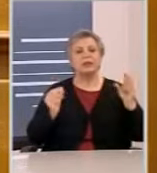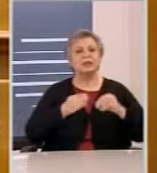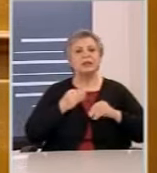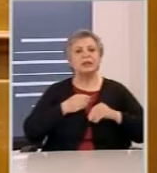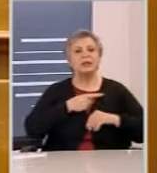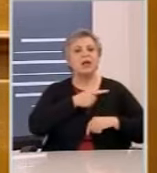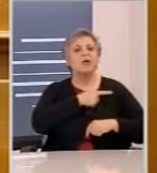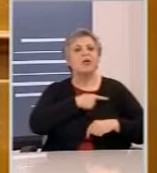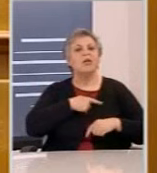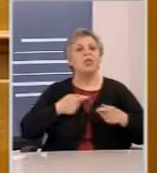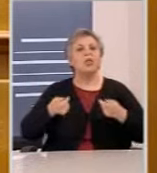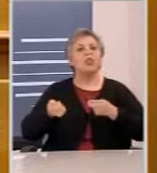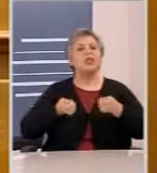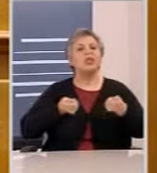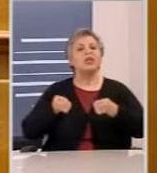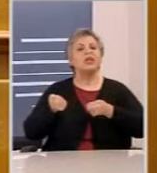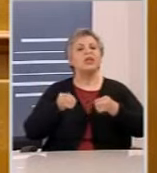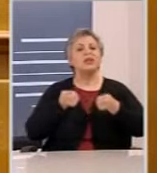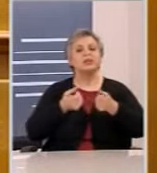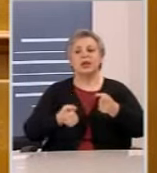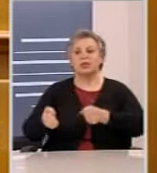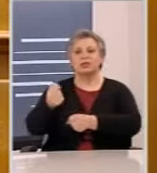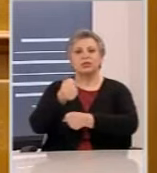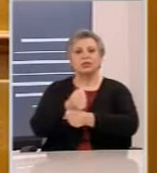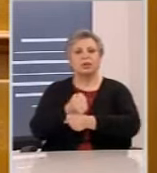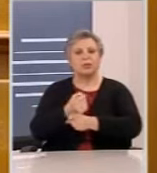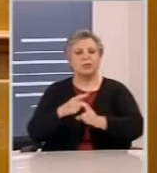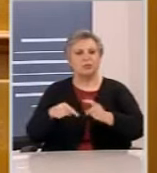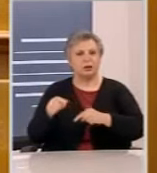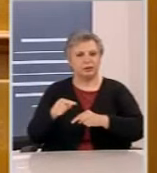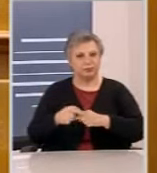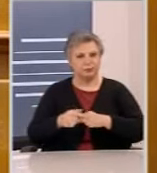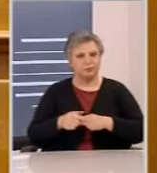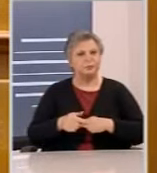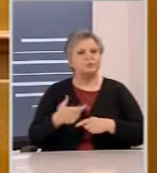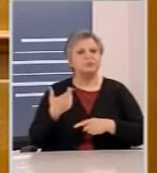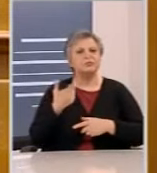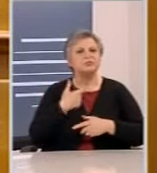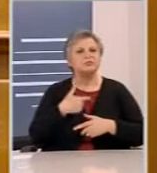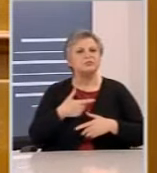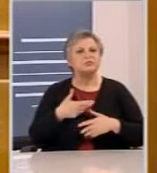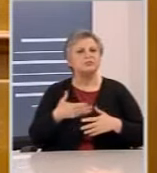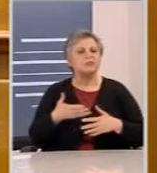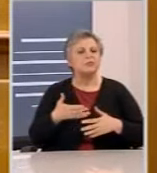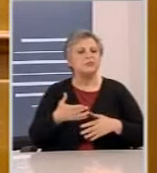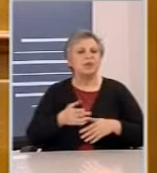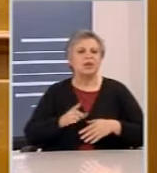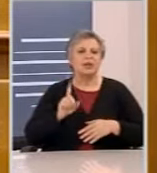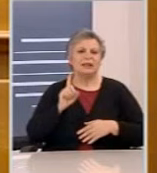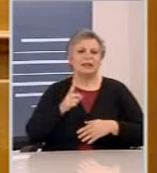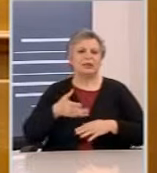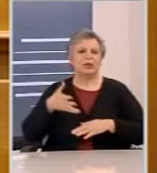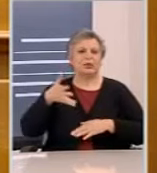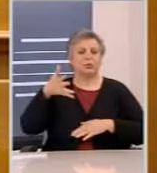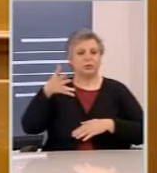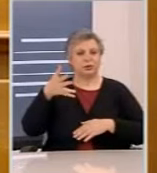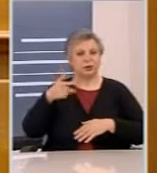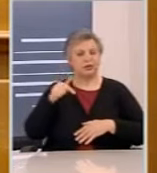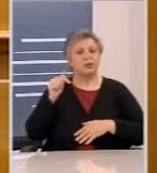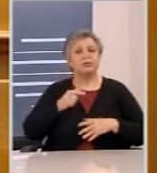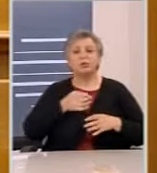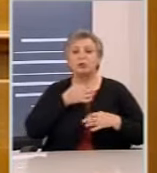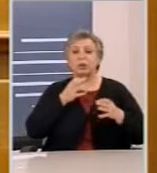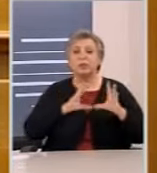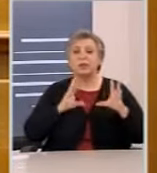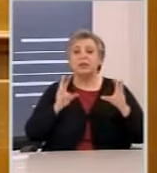επίσης ο αρχηγός αξιωματικής αντιπολίτευσης μίλησε για τους διοικητές και κάποιος είπε ότι